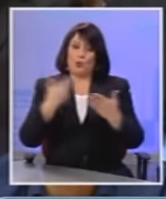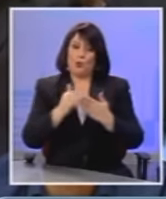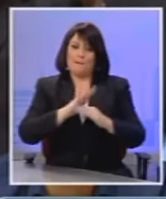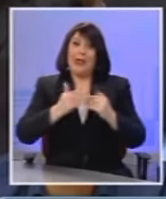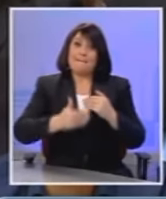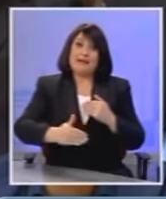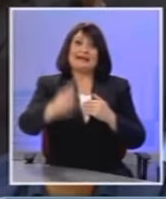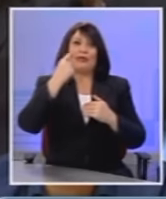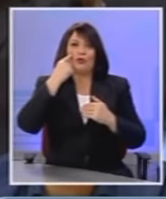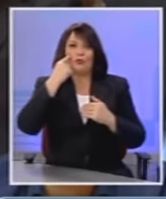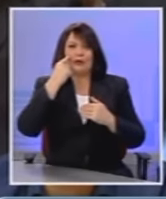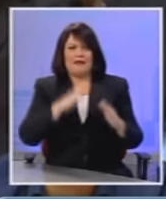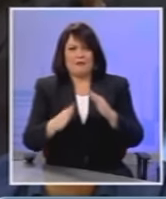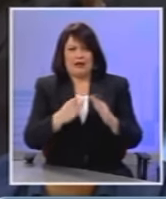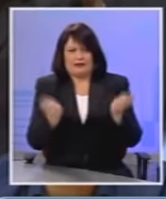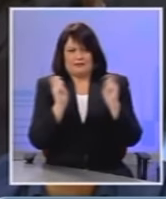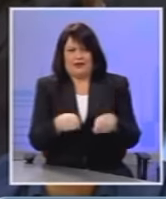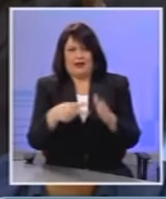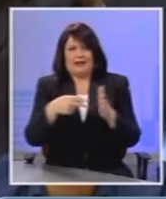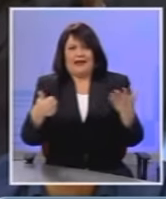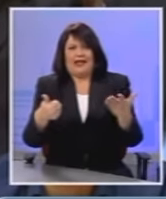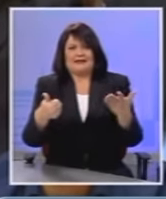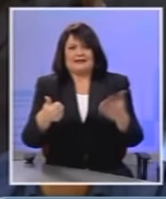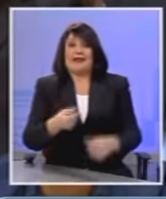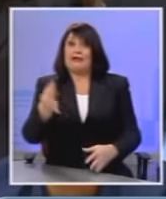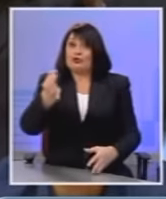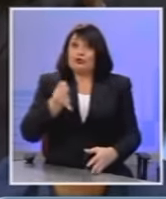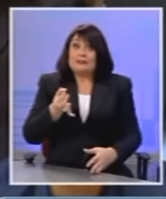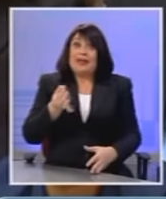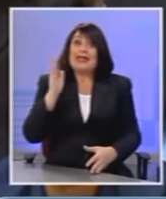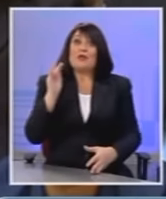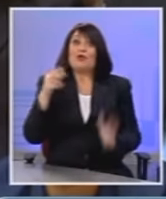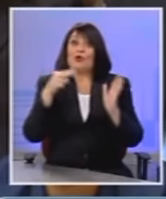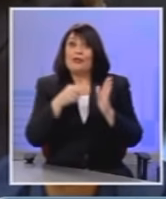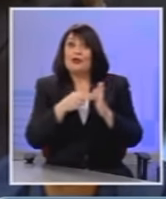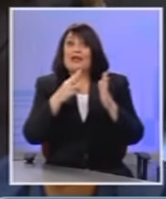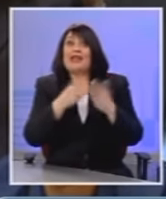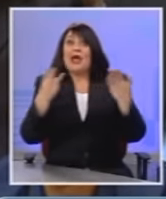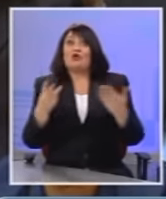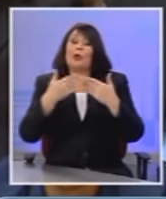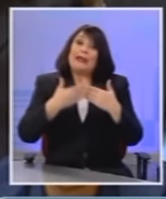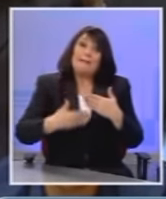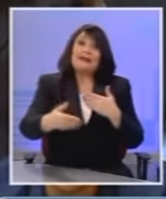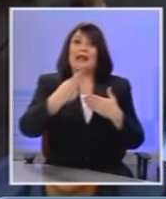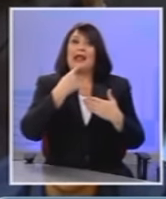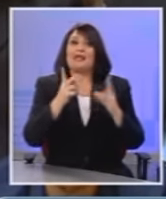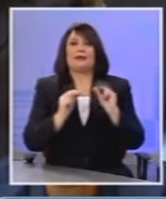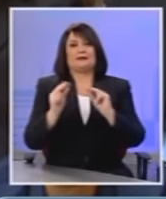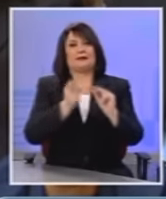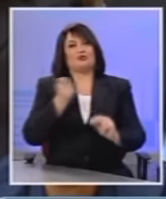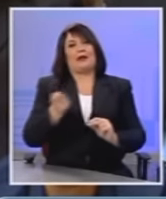ο Μάρτης του 2016. Για τον Ιούλιο του 2018 μιλάτε και πλέον. Το